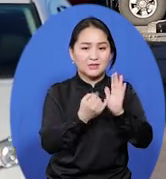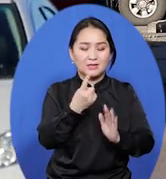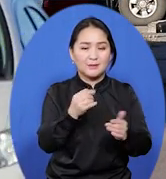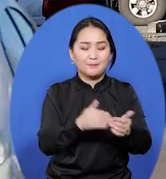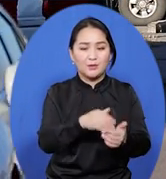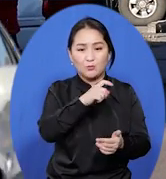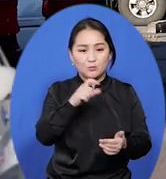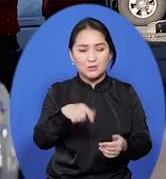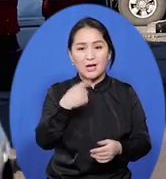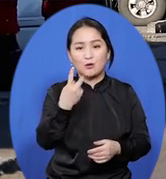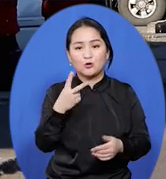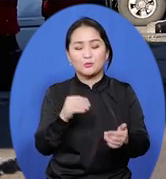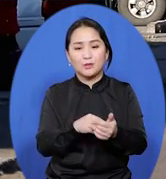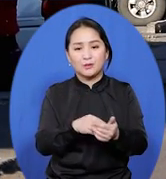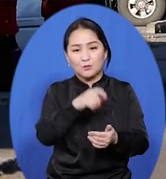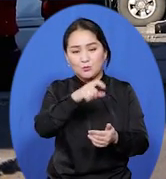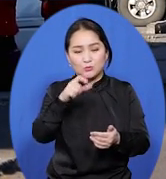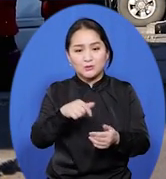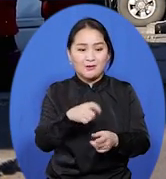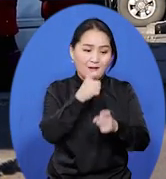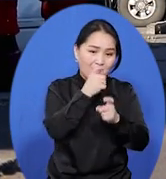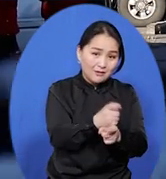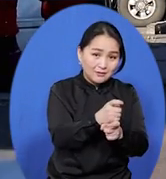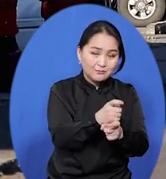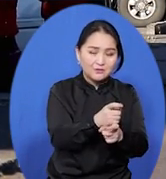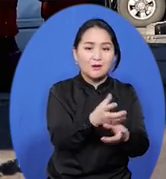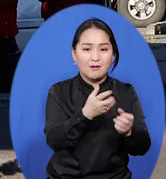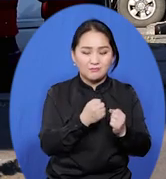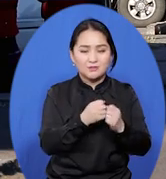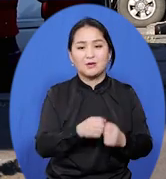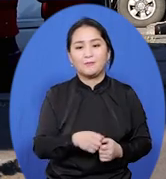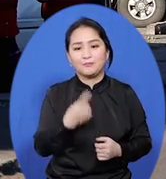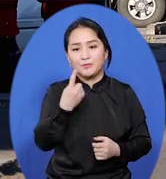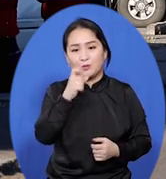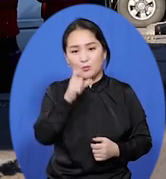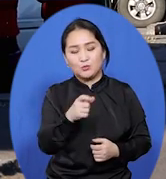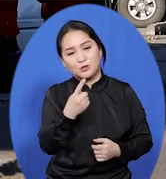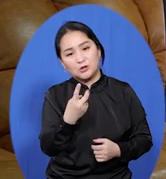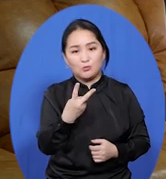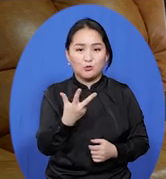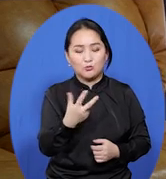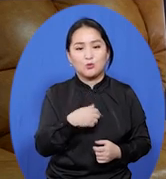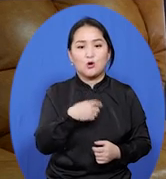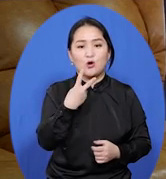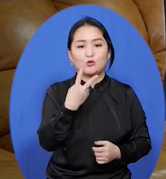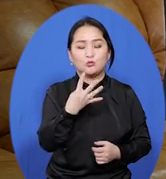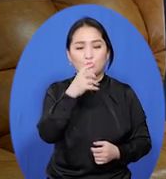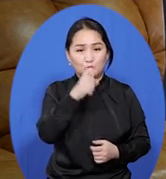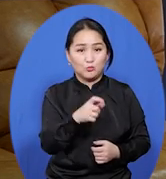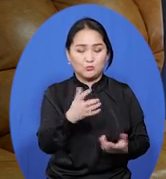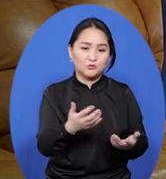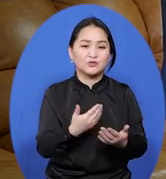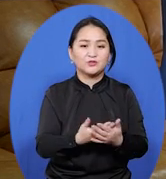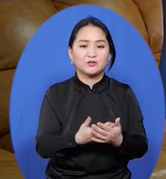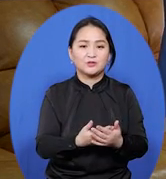хүний 12500 гар нь яг халамж авч давхардаггүй доогор шүү. Давхардуулаад яг ингээд нэг хүн дээр 2-3 төрлийн албагч болохоор 23-4 гээд гараад ирдэг байхгүй давхарсан